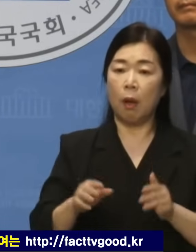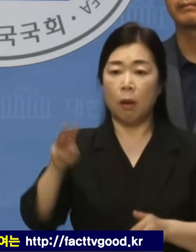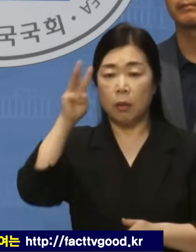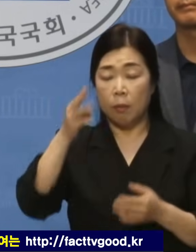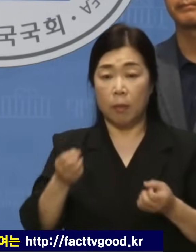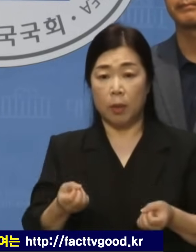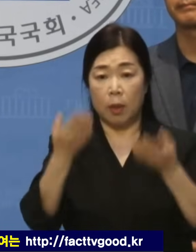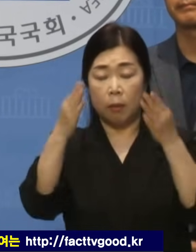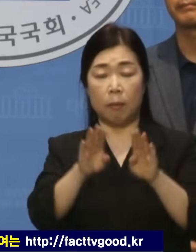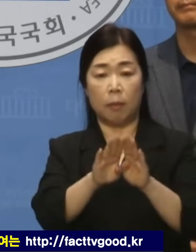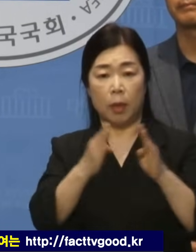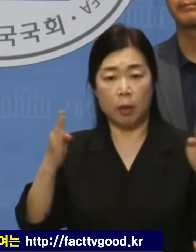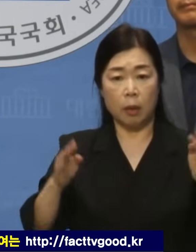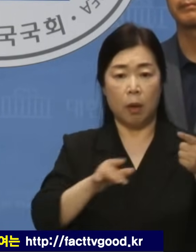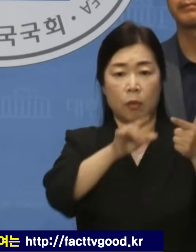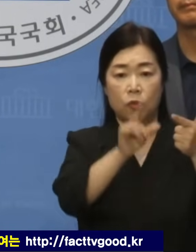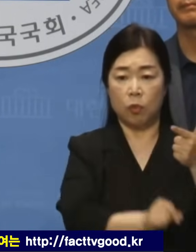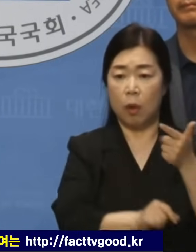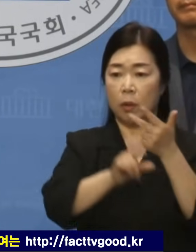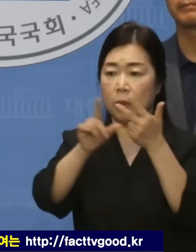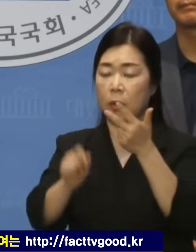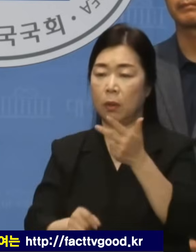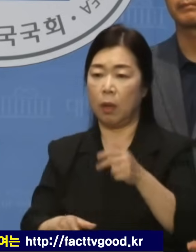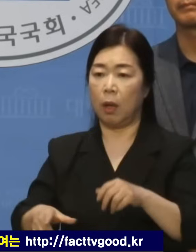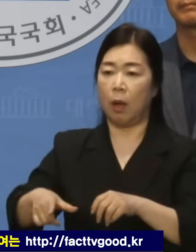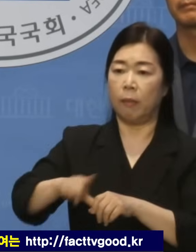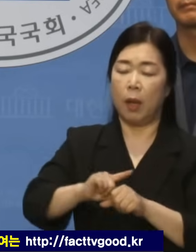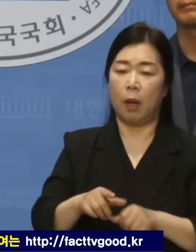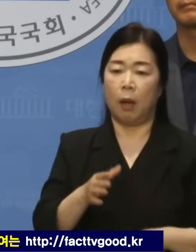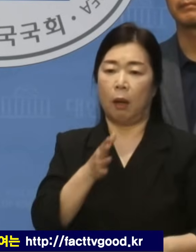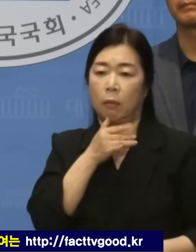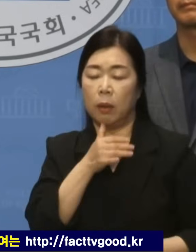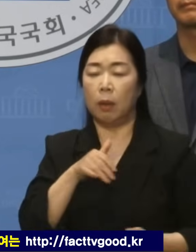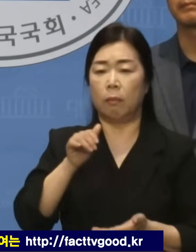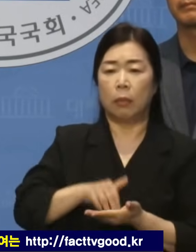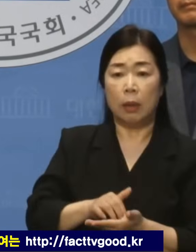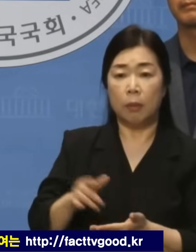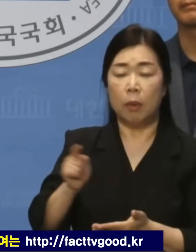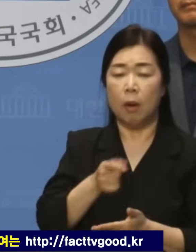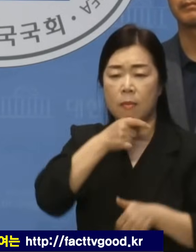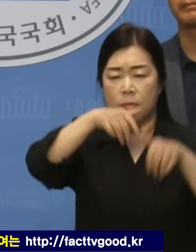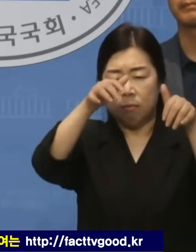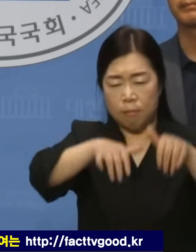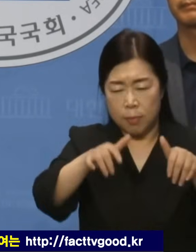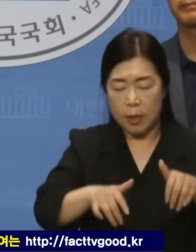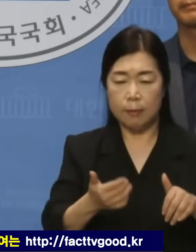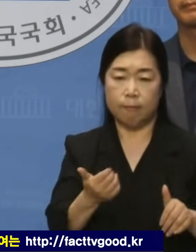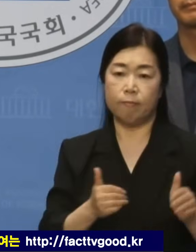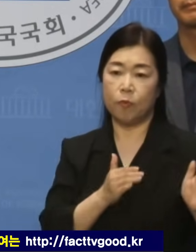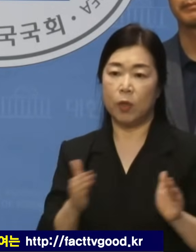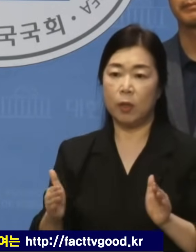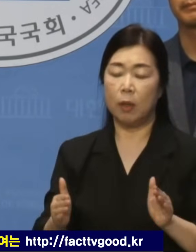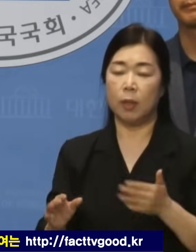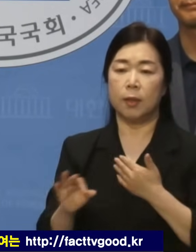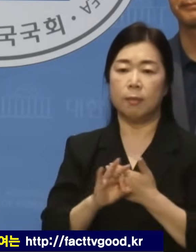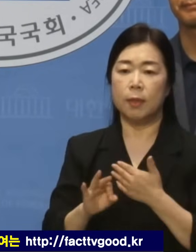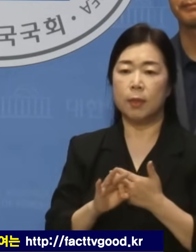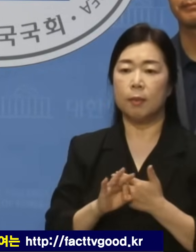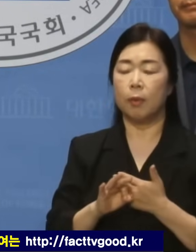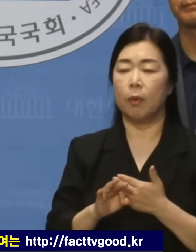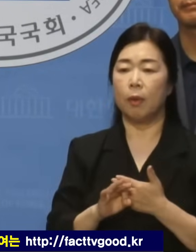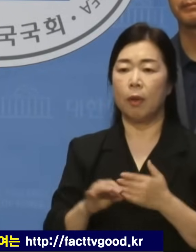앞둔 6, 7월이 돼서야 뒤늦게 침수 대비를 위한 이동형 간이 펌프차